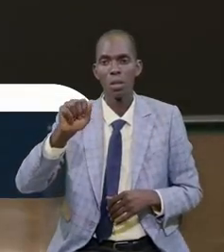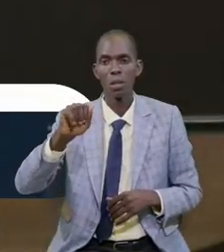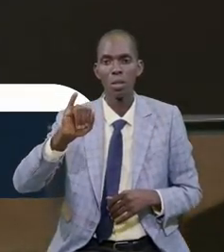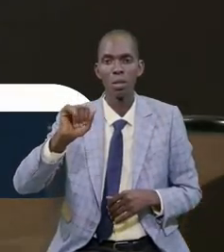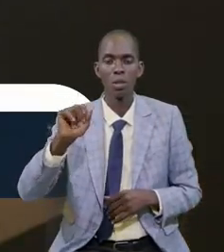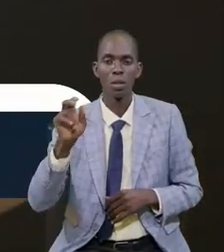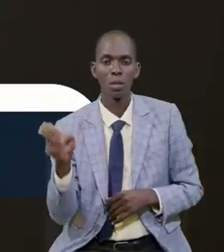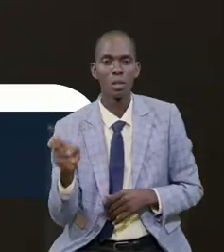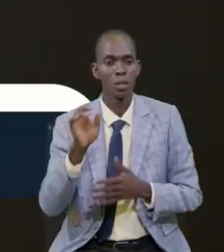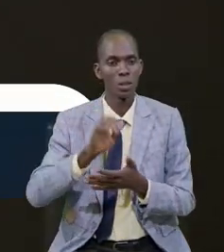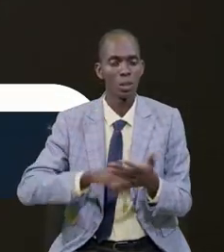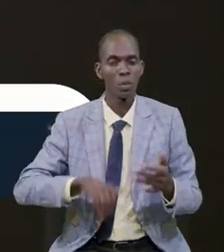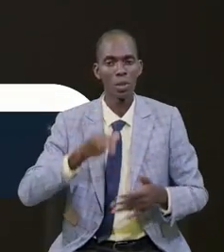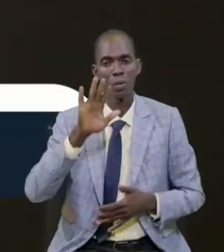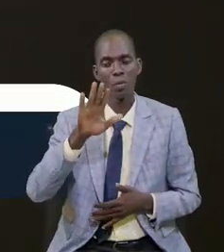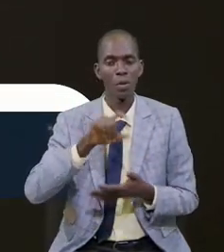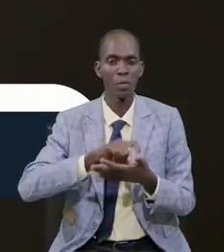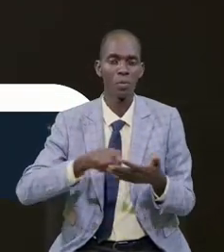5,